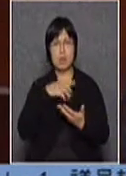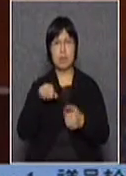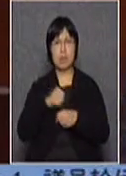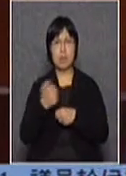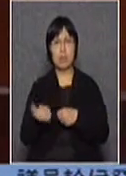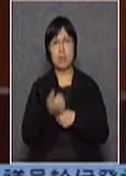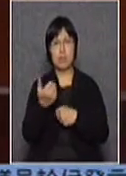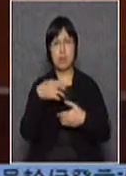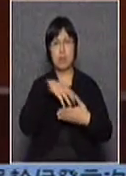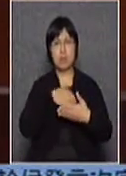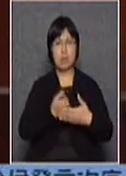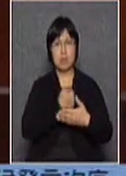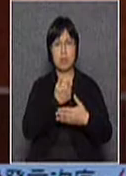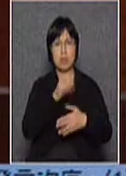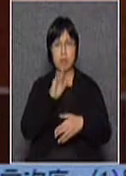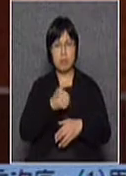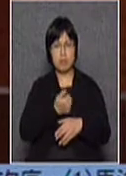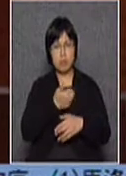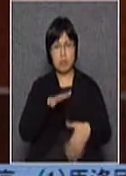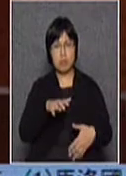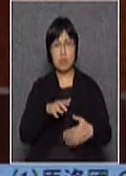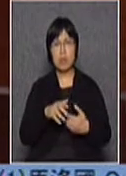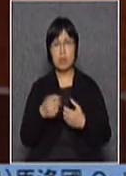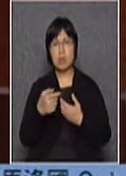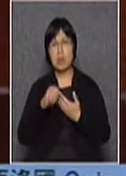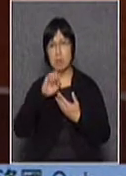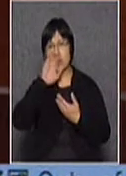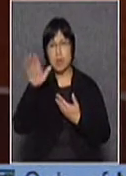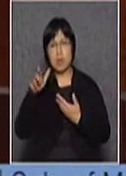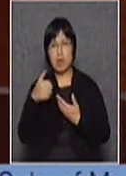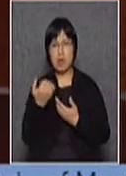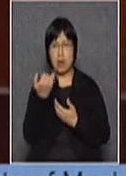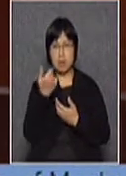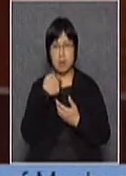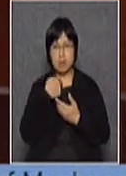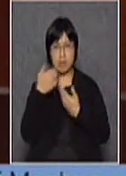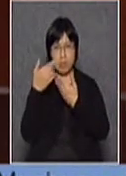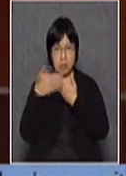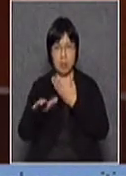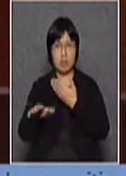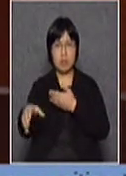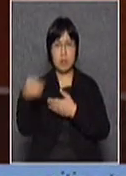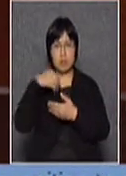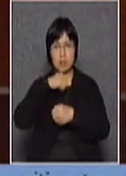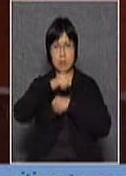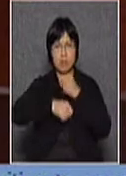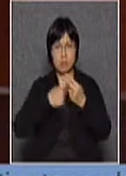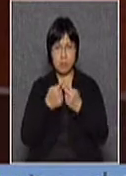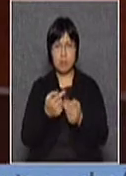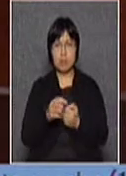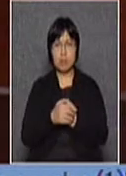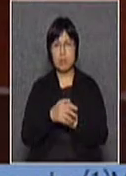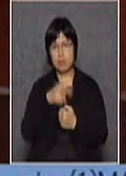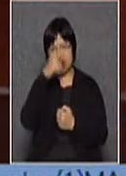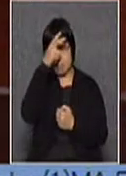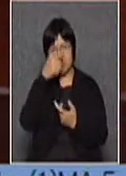們裏面所能夠做的事了，才再跟我們說是不是要有需要輸入外勞。政府如果是